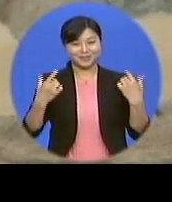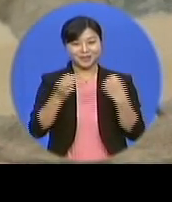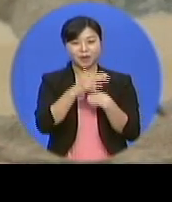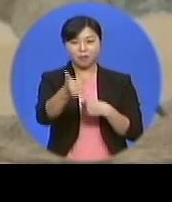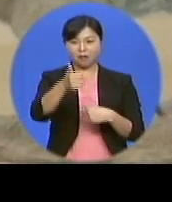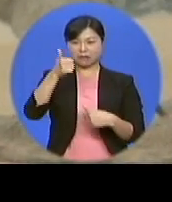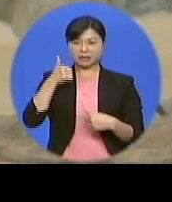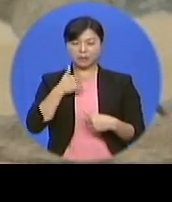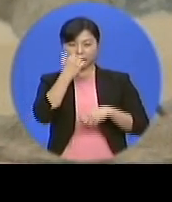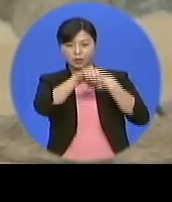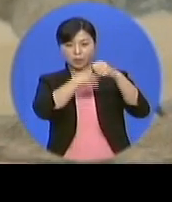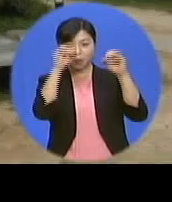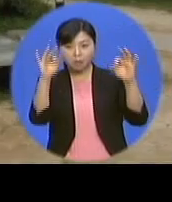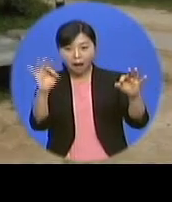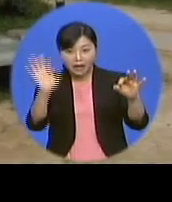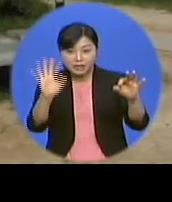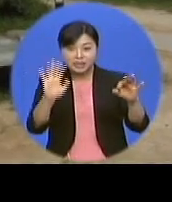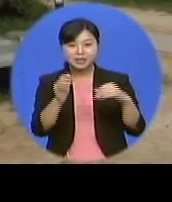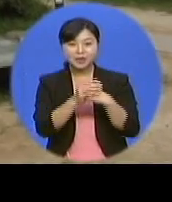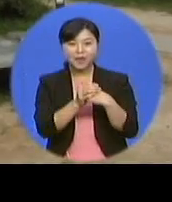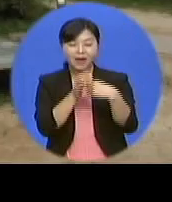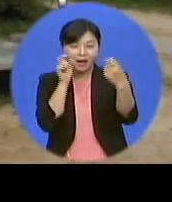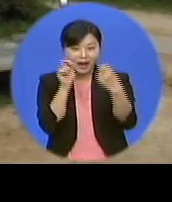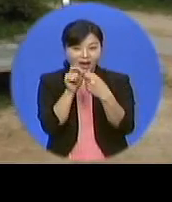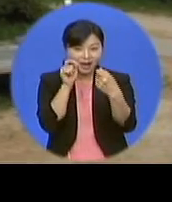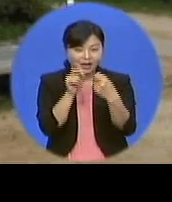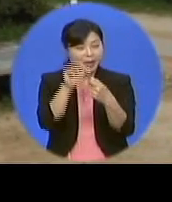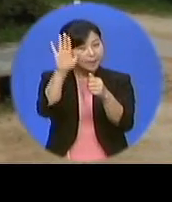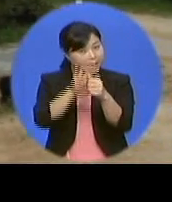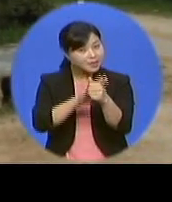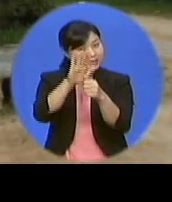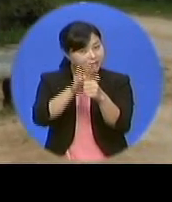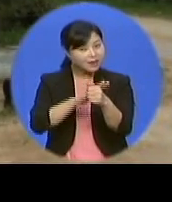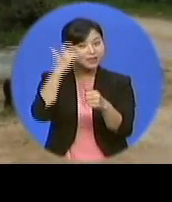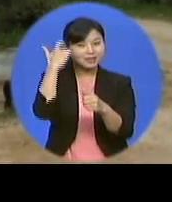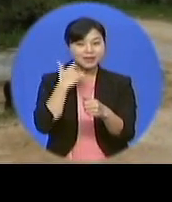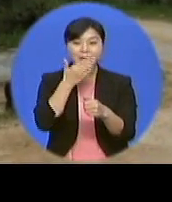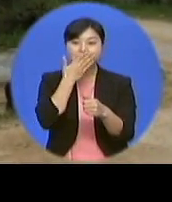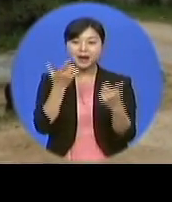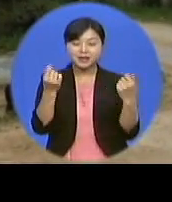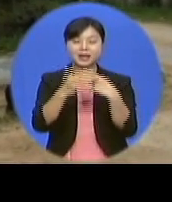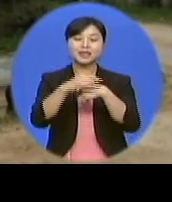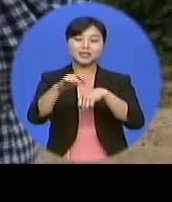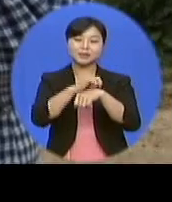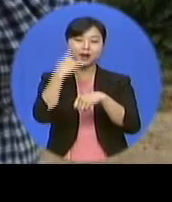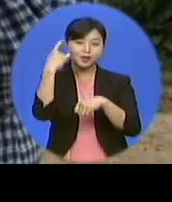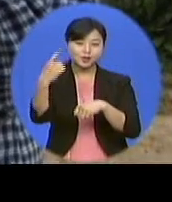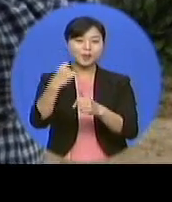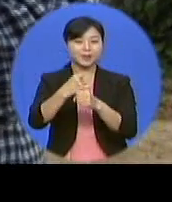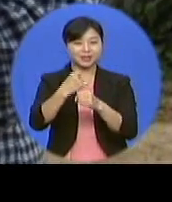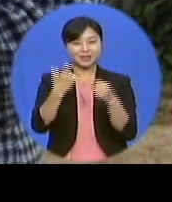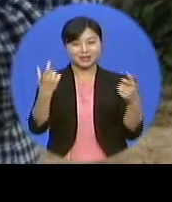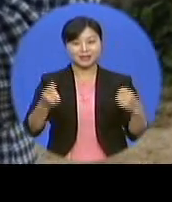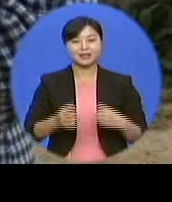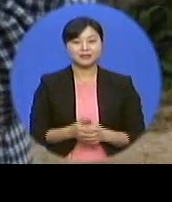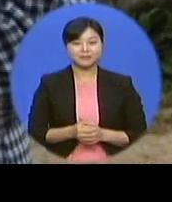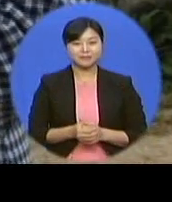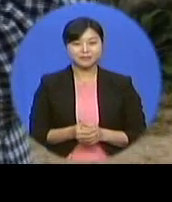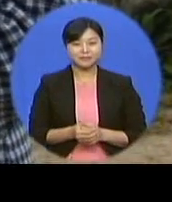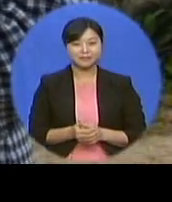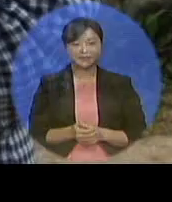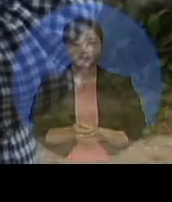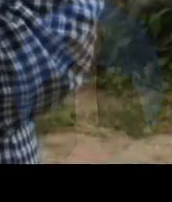멀리서만 동물들을 구경하는 게 아니라 가깝게 만지고 느낄 수 있어서 특별한 추억을 안겨주는 것 같습니다.